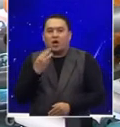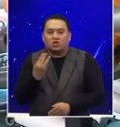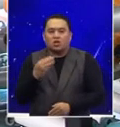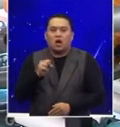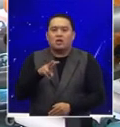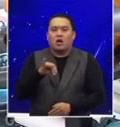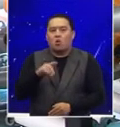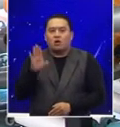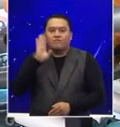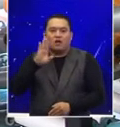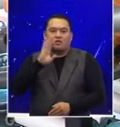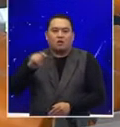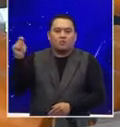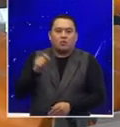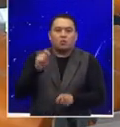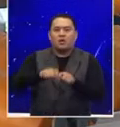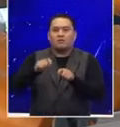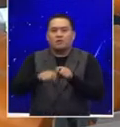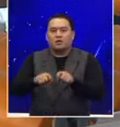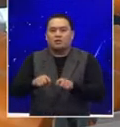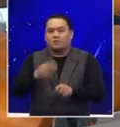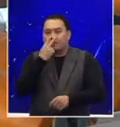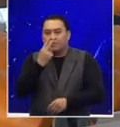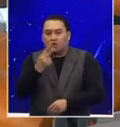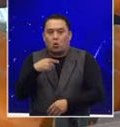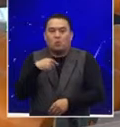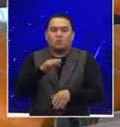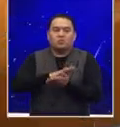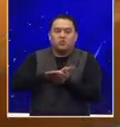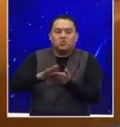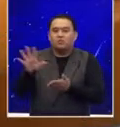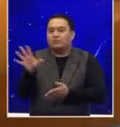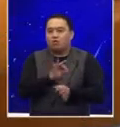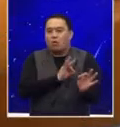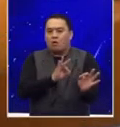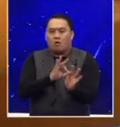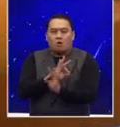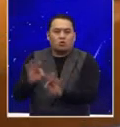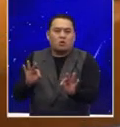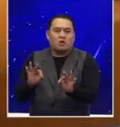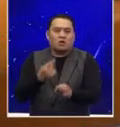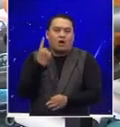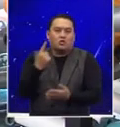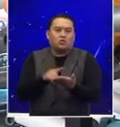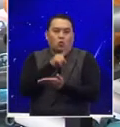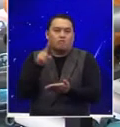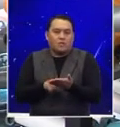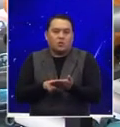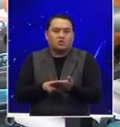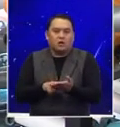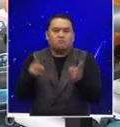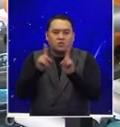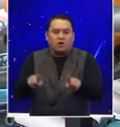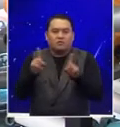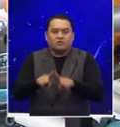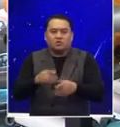Алакульский водовод какой-то там приходит проверять. Причем, если вы посмотрите аналитику этого всего, да, это один и тот же вопрос. Если вы посмотрите их